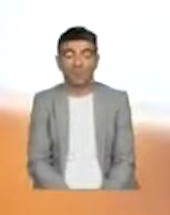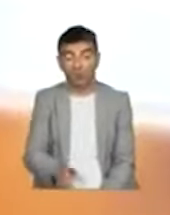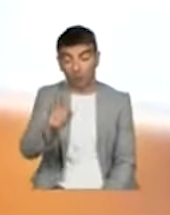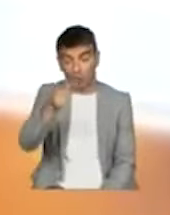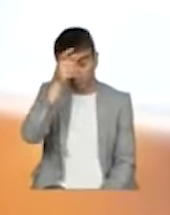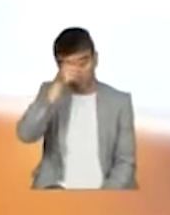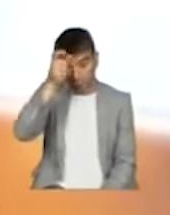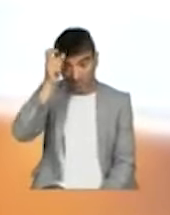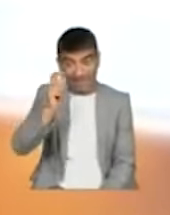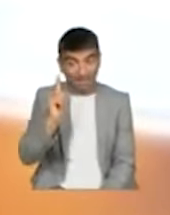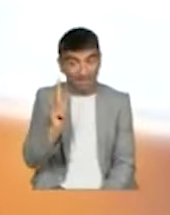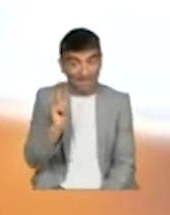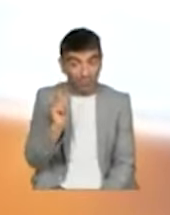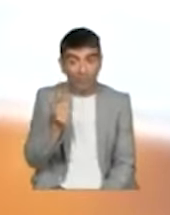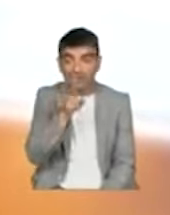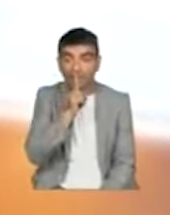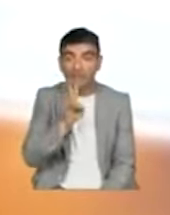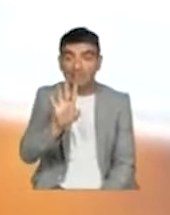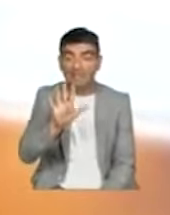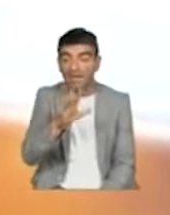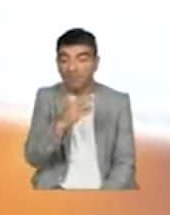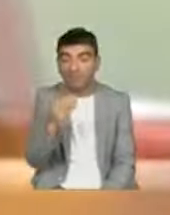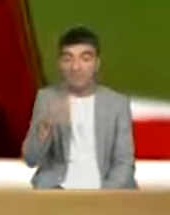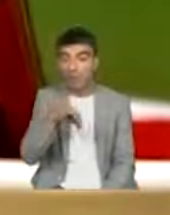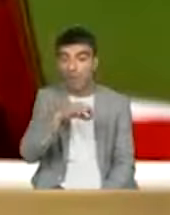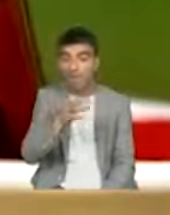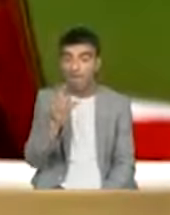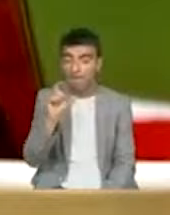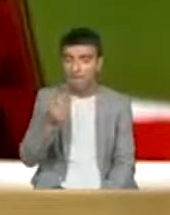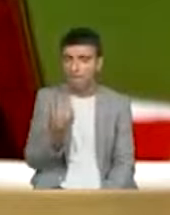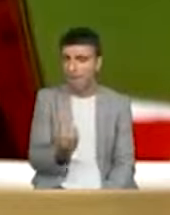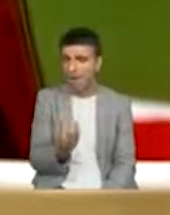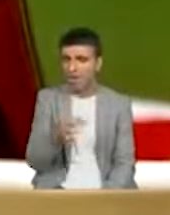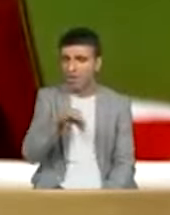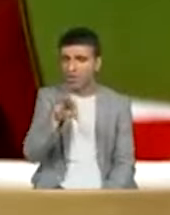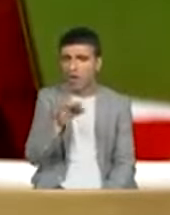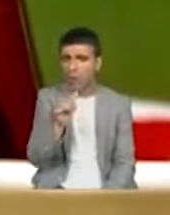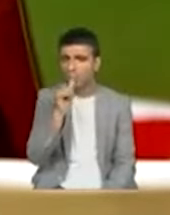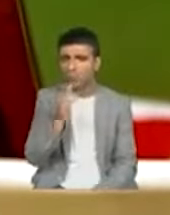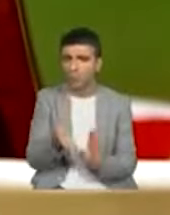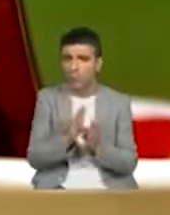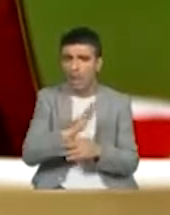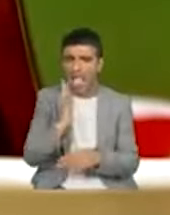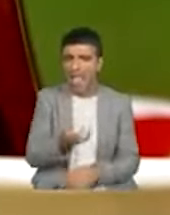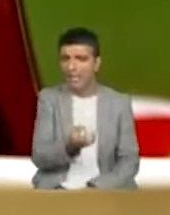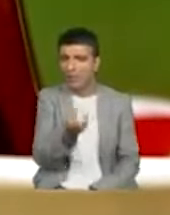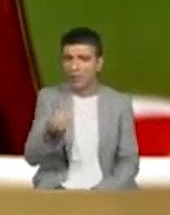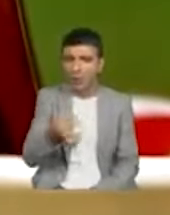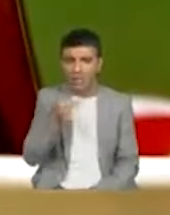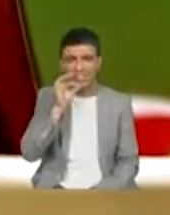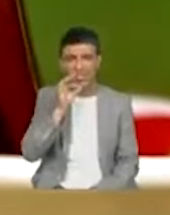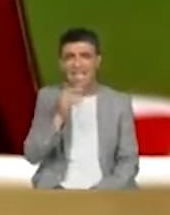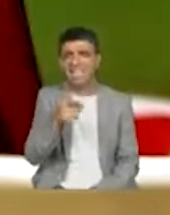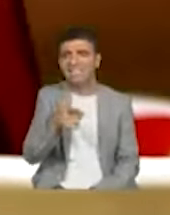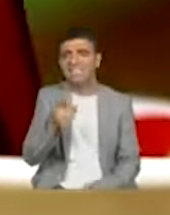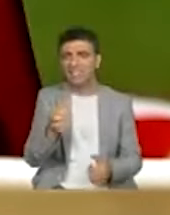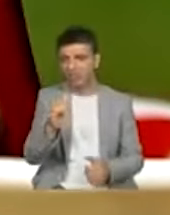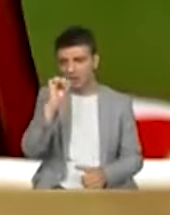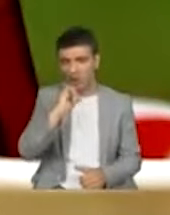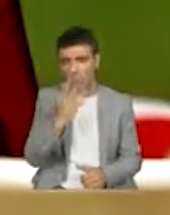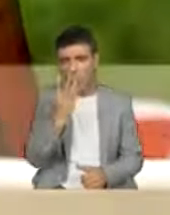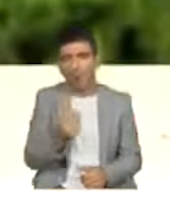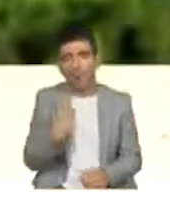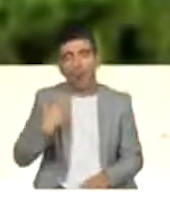Türkiye'de günlük 245 milyon bardakla çay sudan sonra en çok tüketilen içecek olma